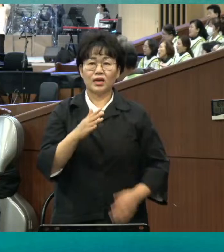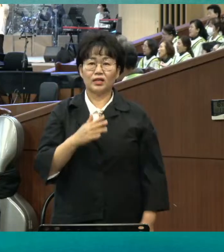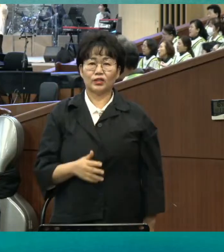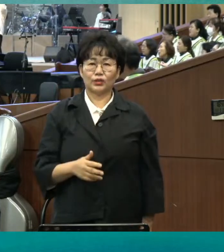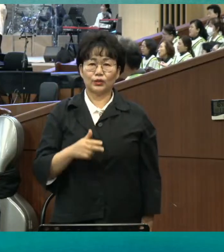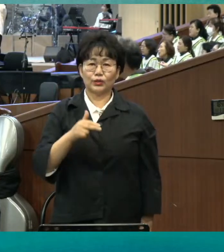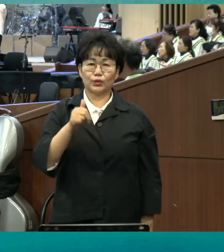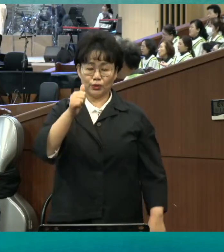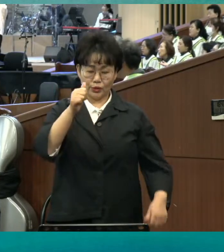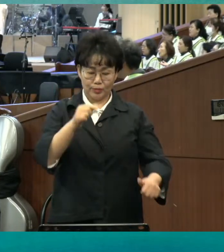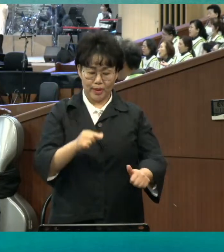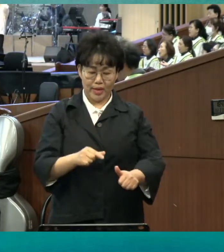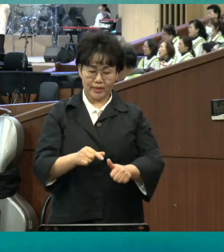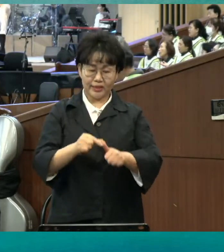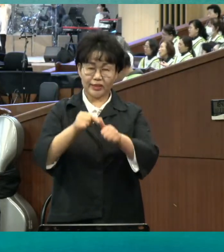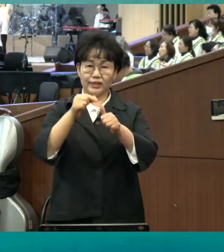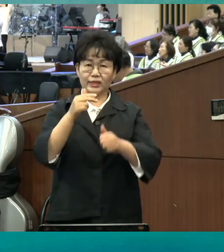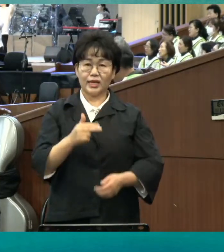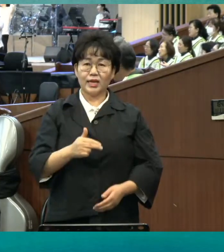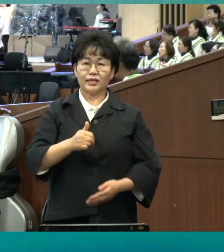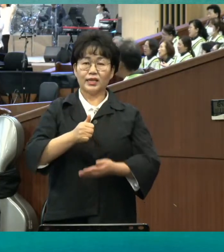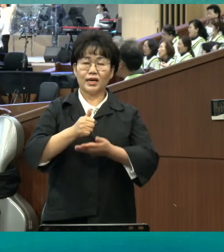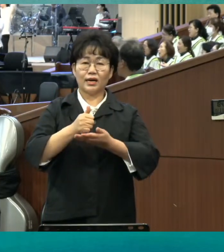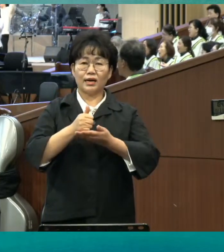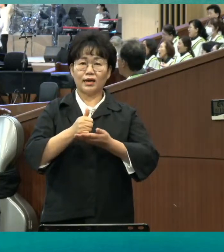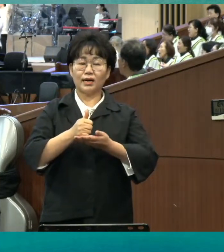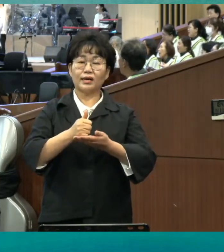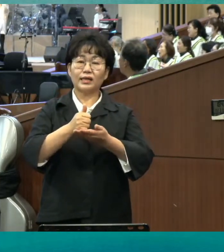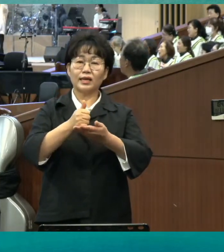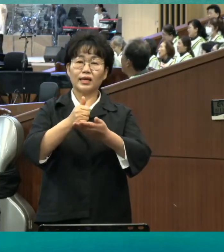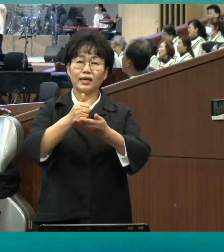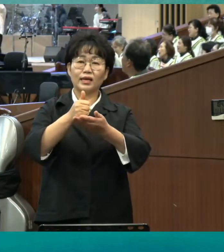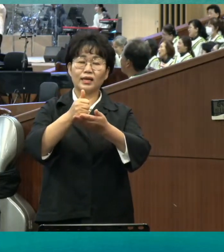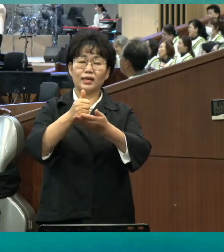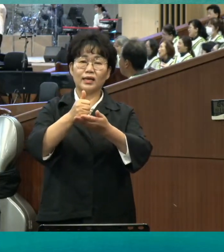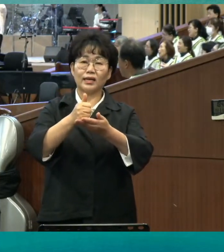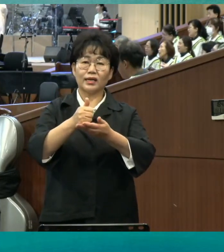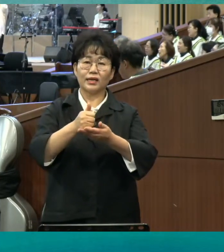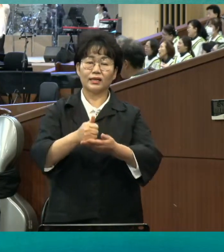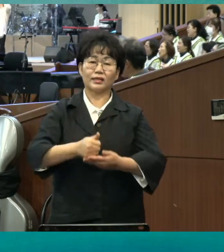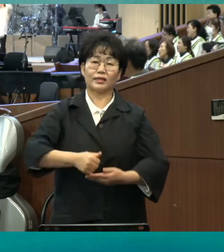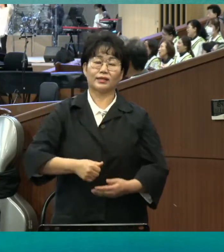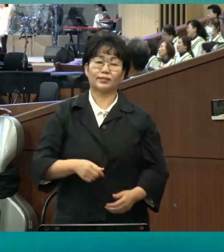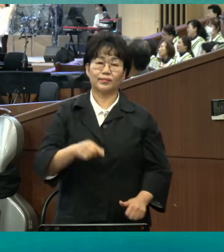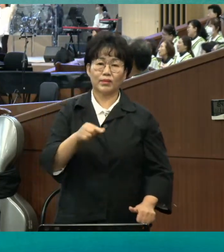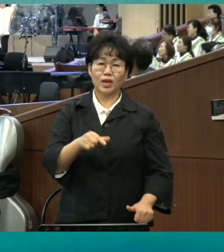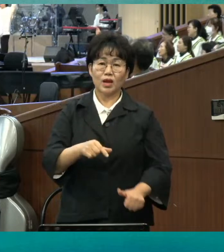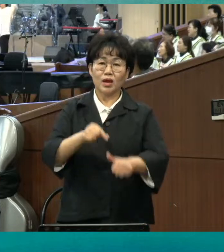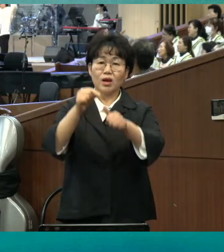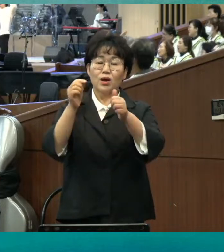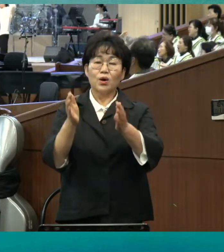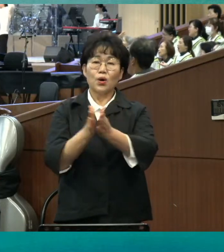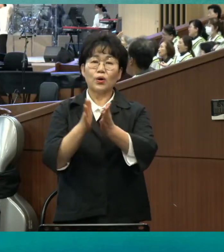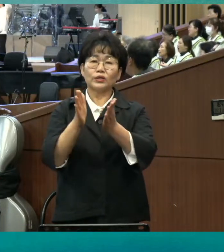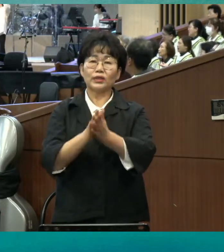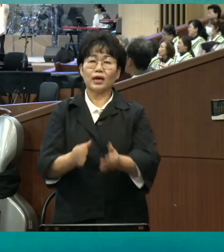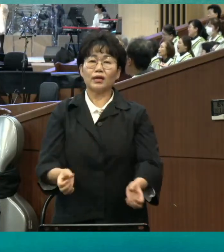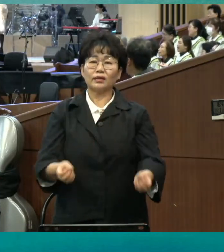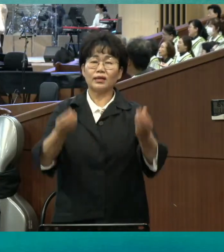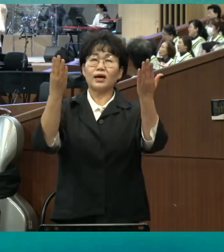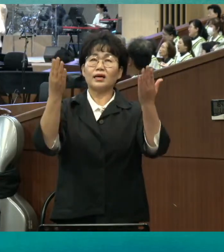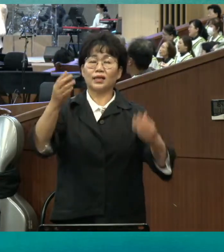예수 주배신. 우리 한번 더 고백할까요? 호산나 다윗의 자손께